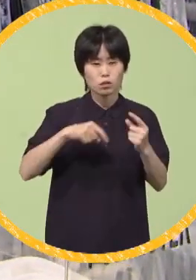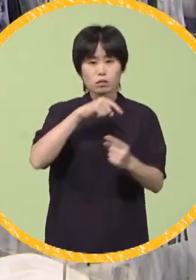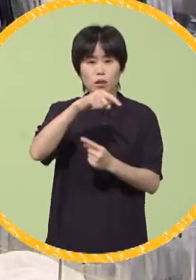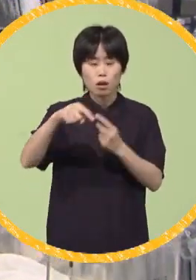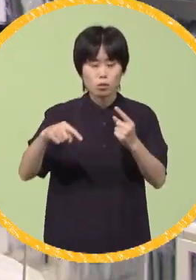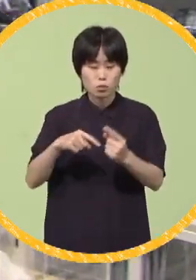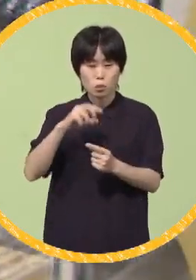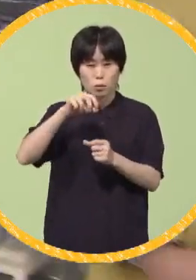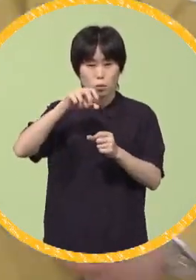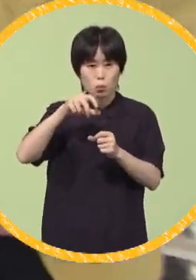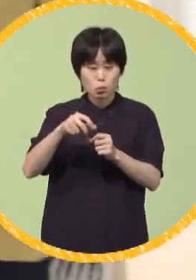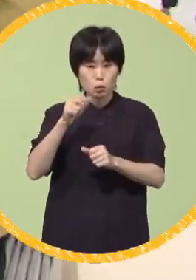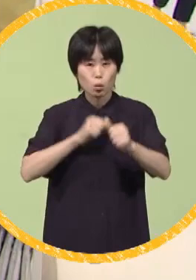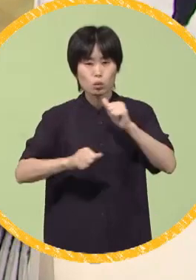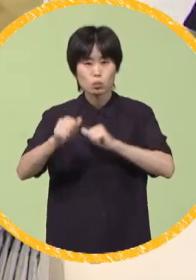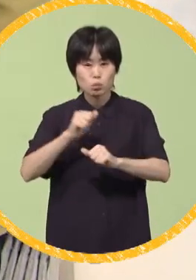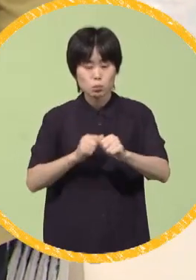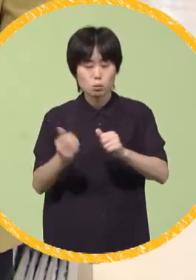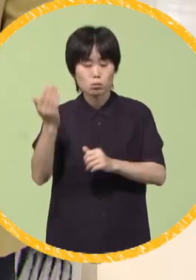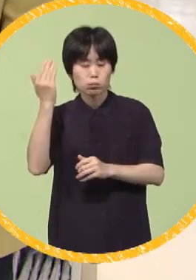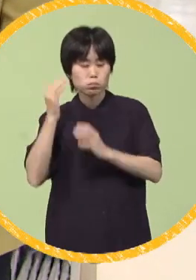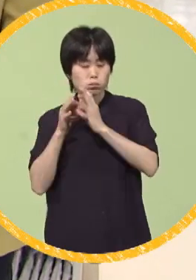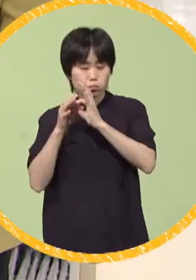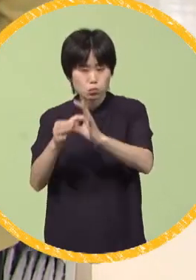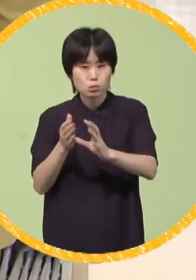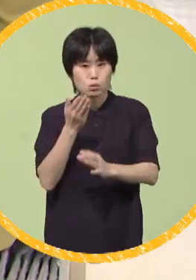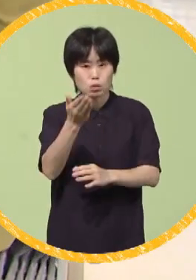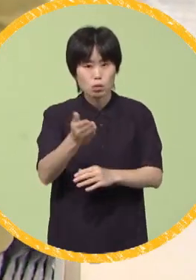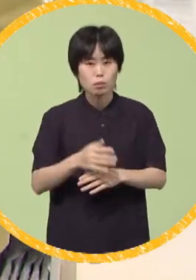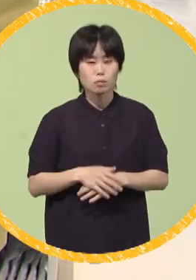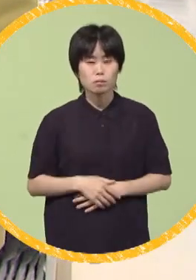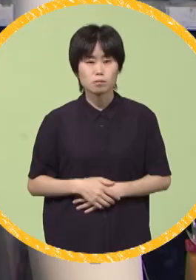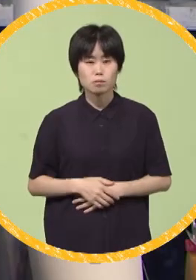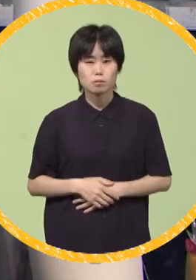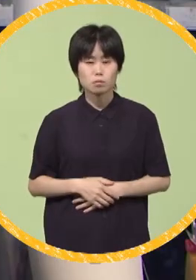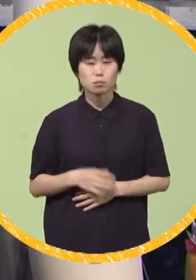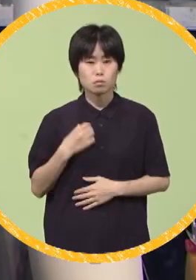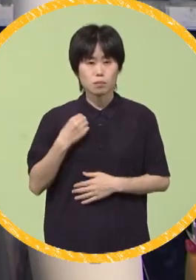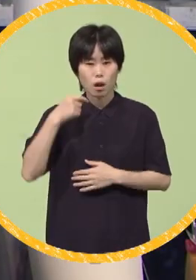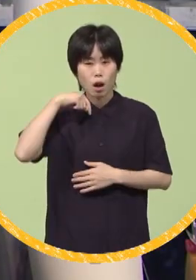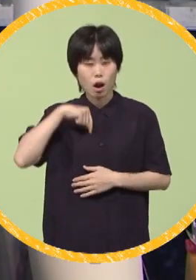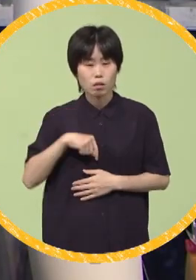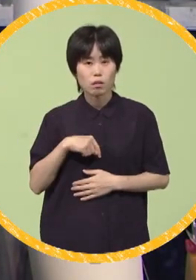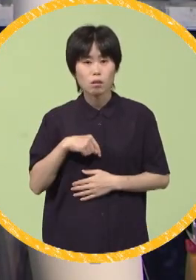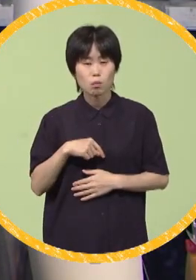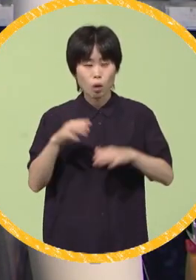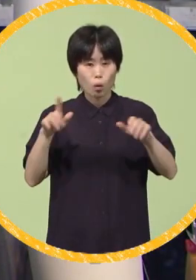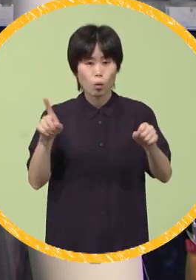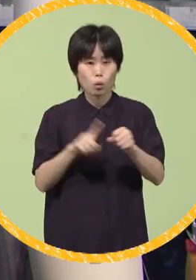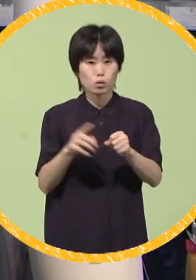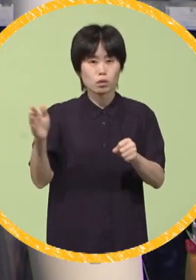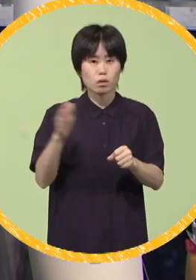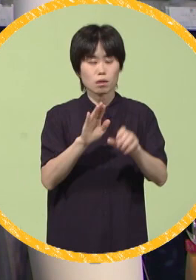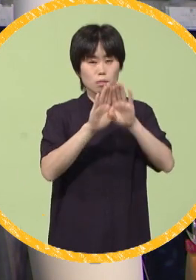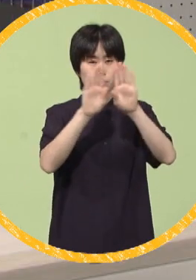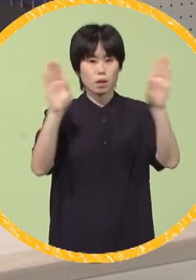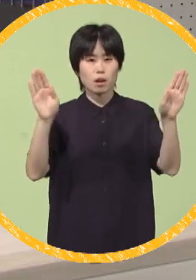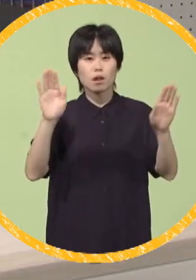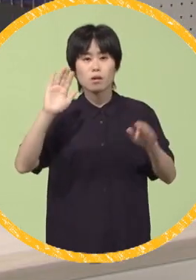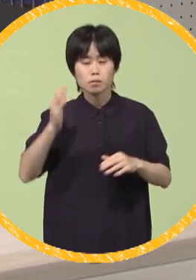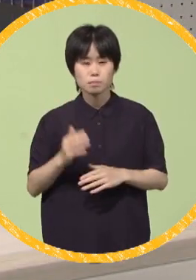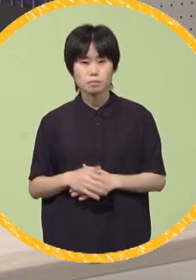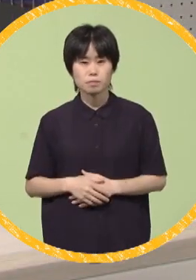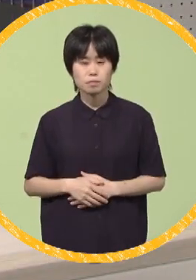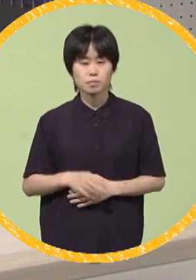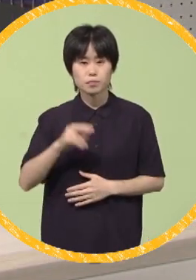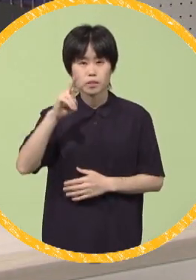ルの取り組みというのはやられてたんですか、昔から。 そうですね、まずこの肌着に関しては今年から始めさせていただいたんですけども、